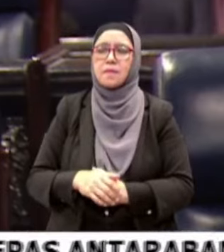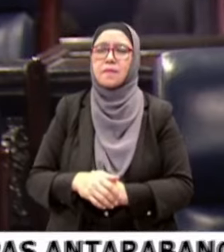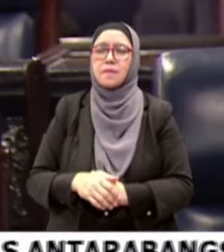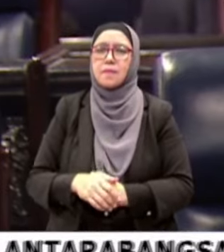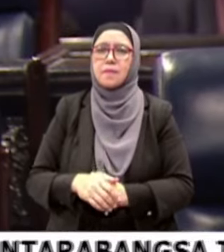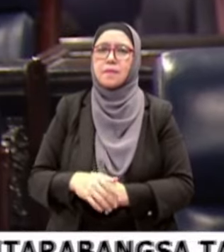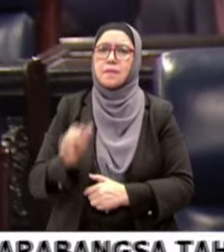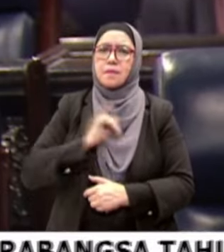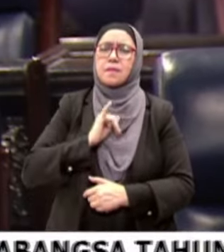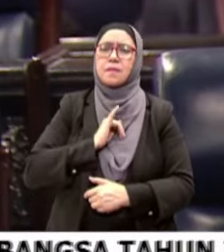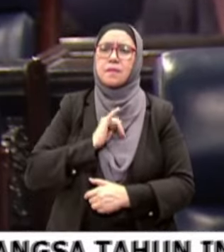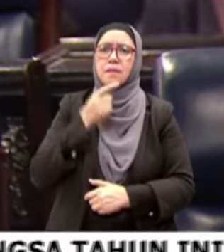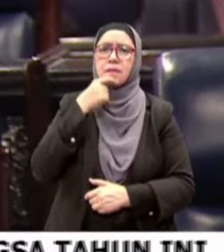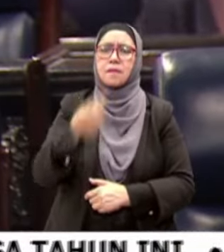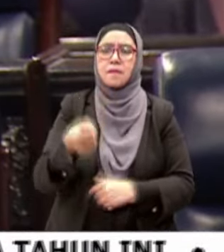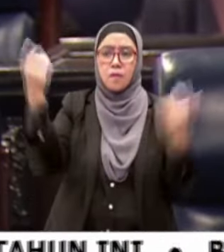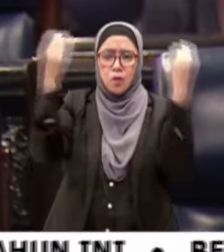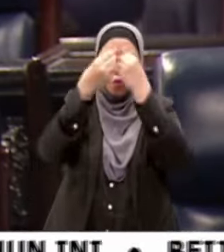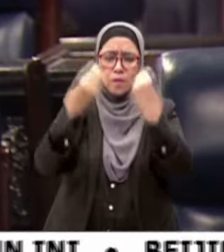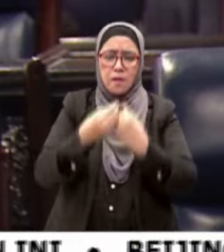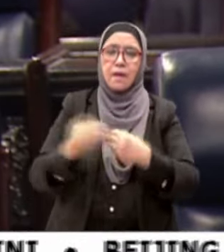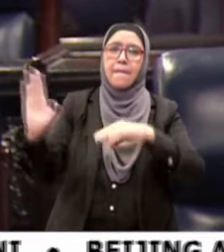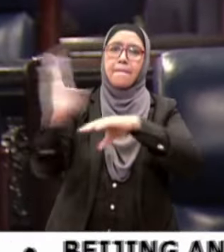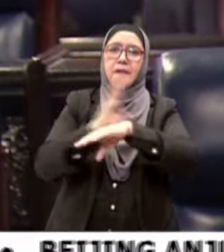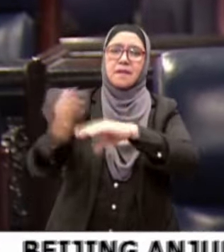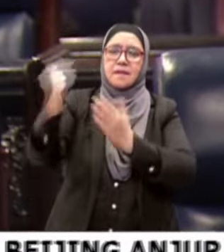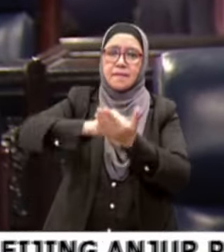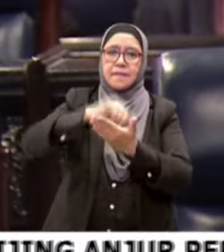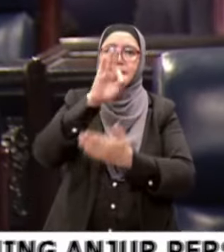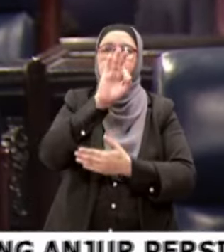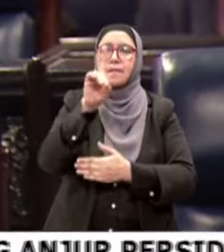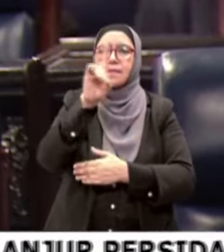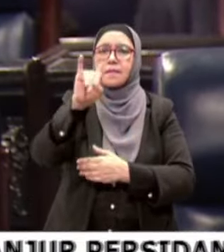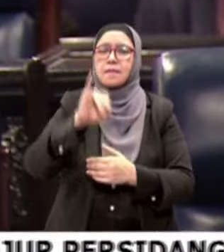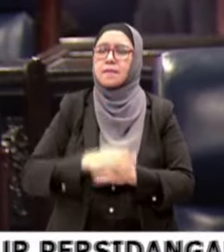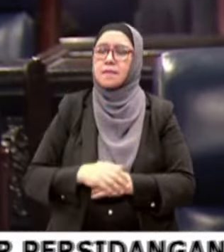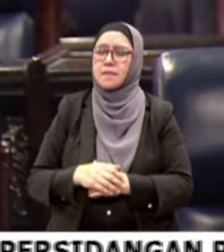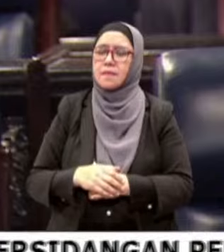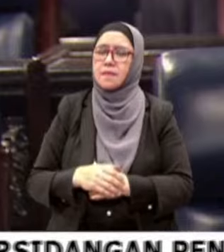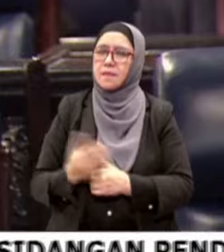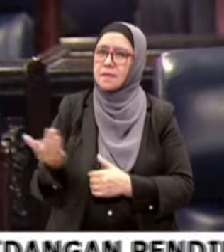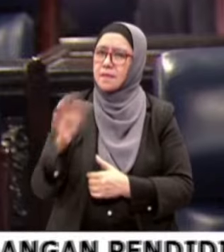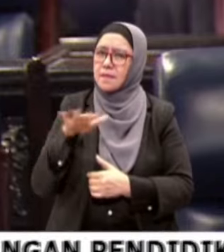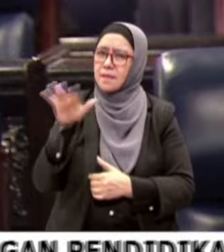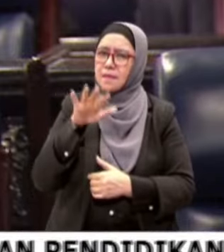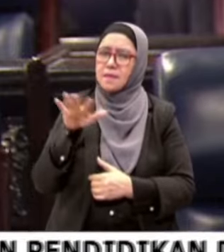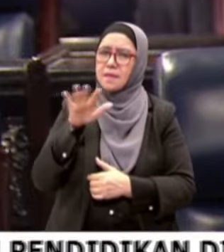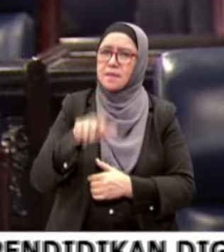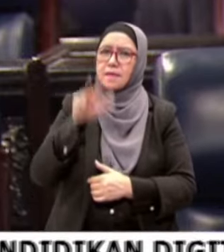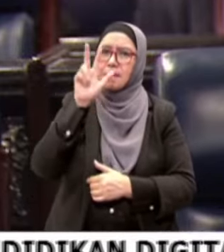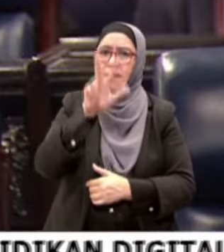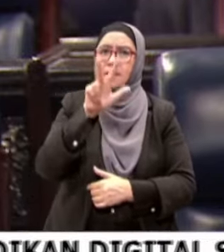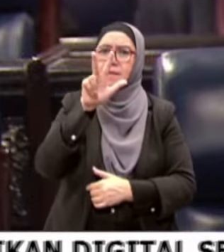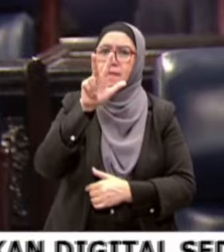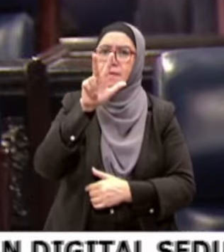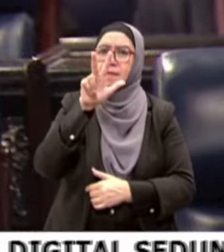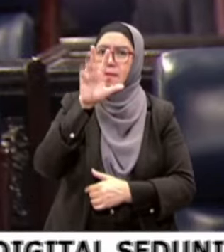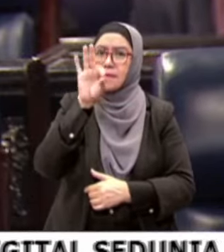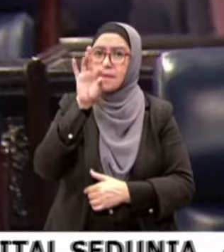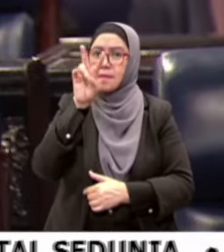jumlah pelaporan jumlah pelaporan FTI ialah 392